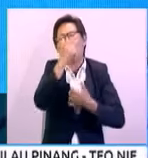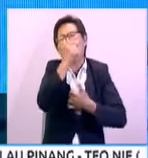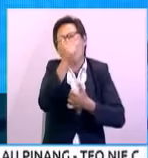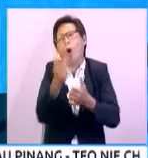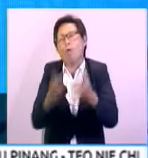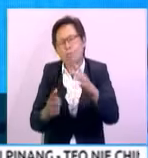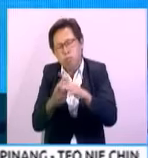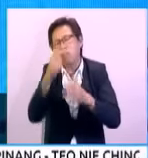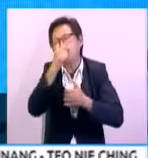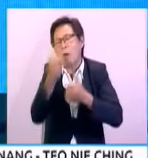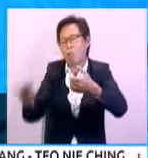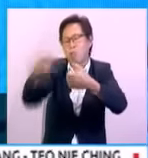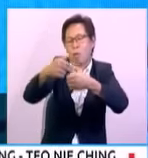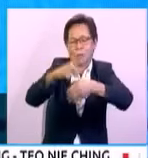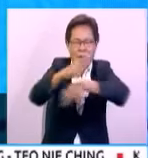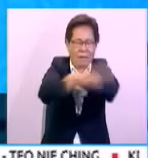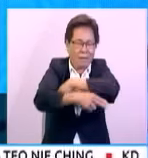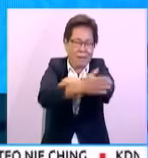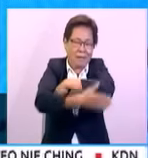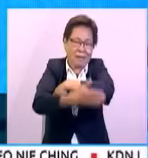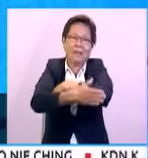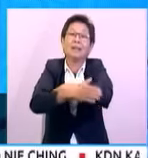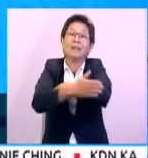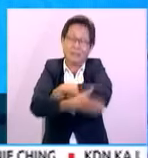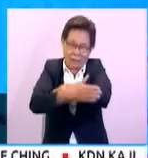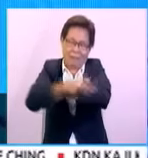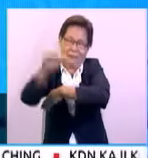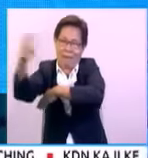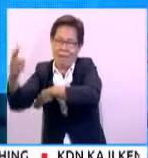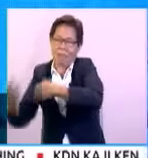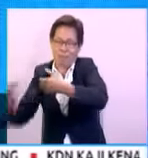penyertaan dari negara di kawasan berbeza.